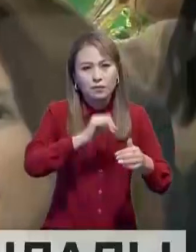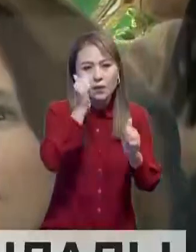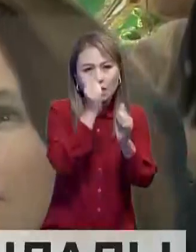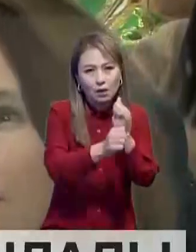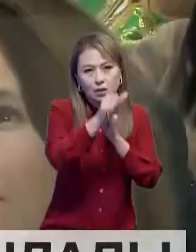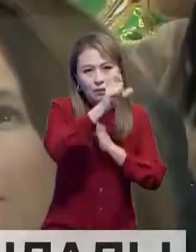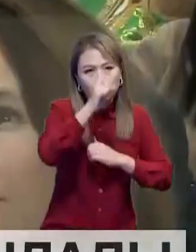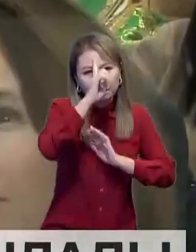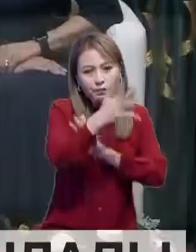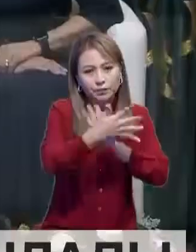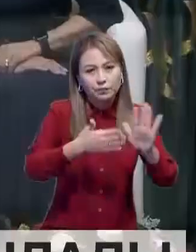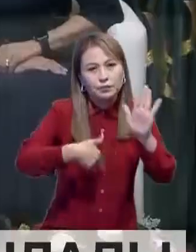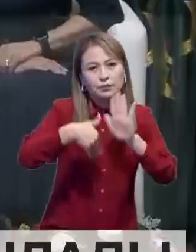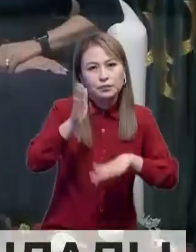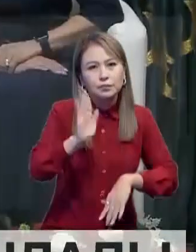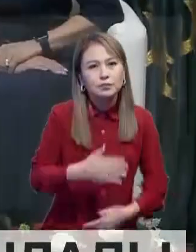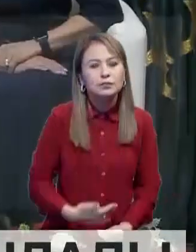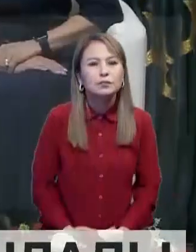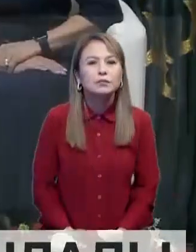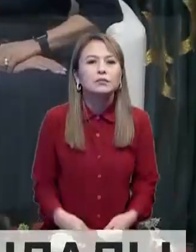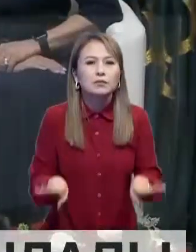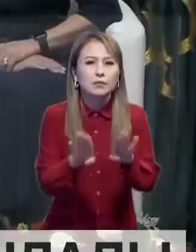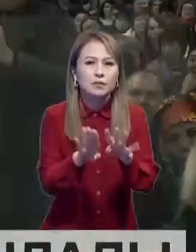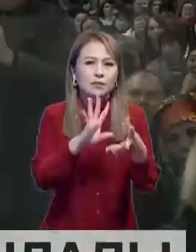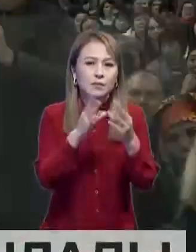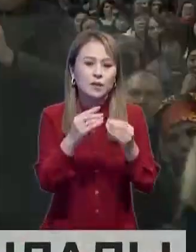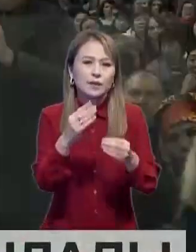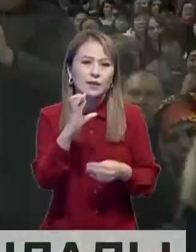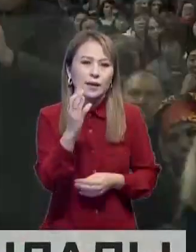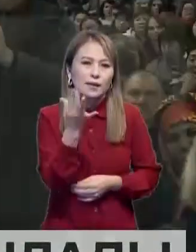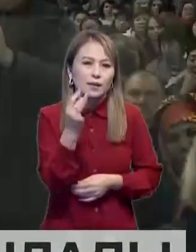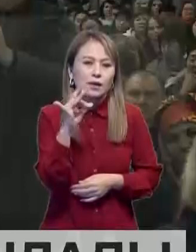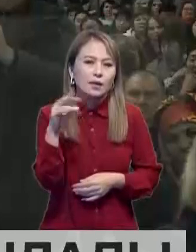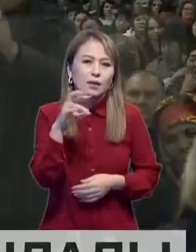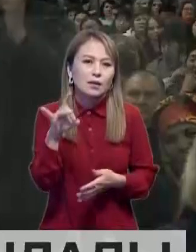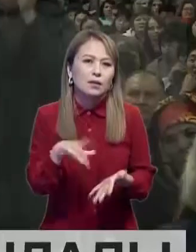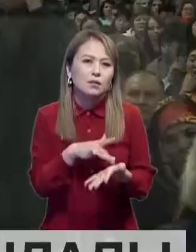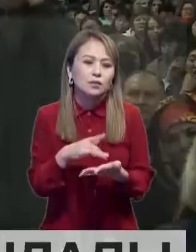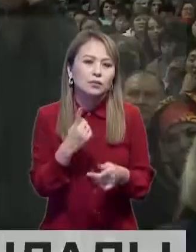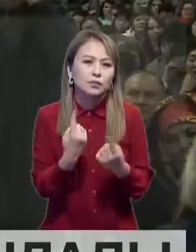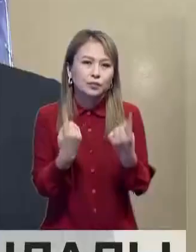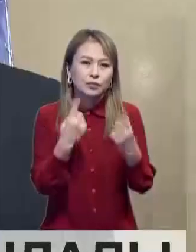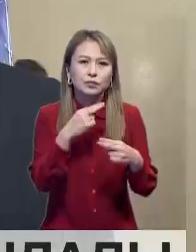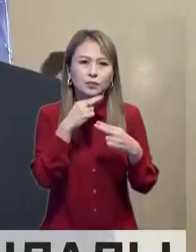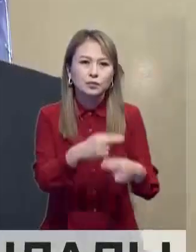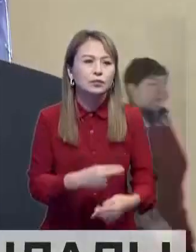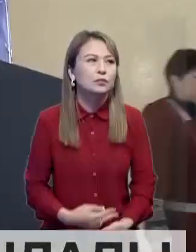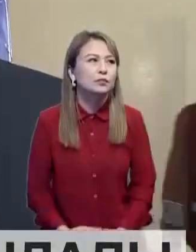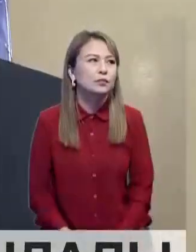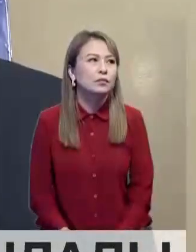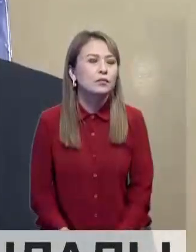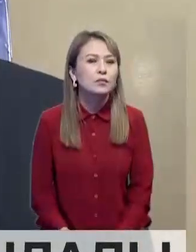адамға түсінікті болғаны жөн, дейді сарапшылар. Демек, кезекті сессияның Риддерде өтуі үлкен мәнге ие.